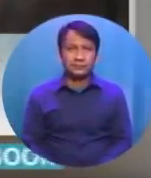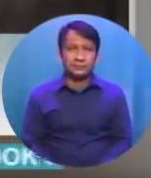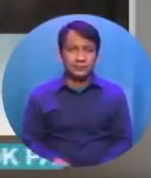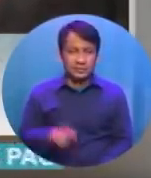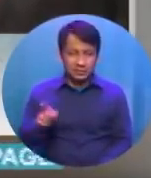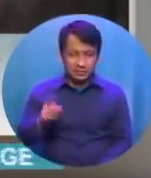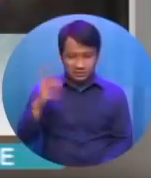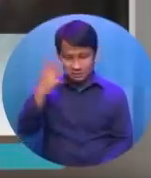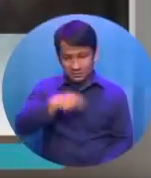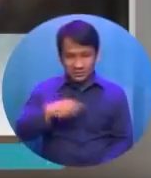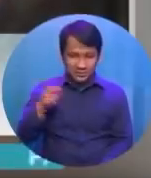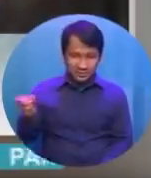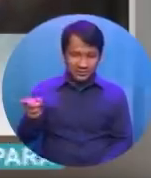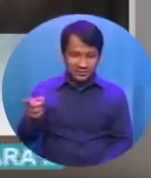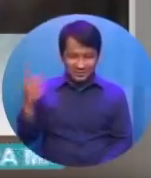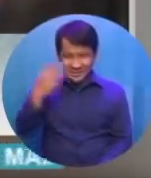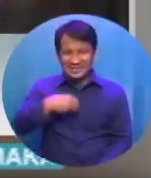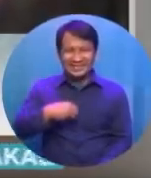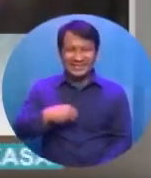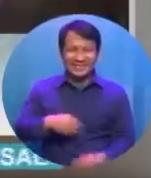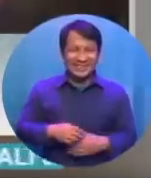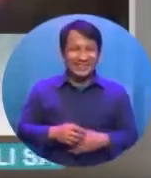si Marilyn, kaya gwapo ka na rin.